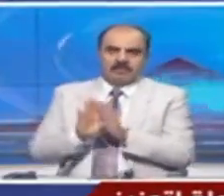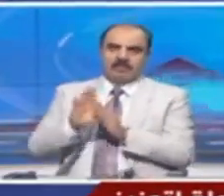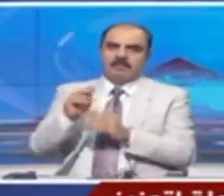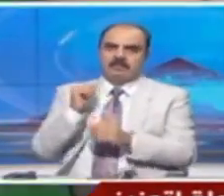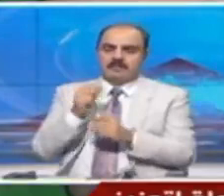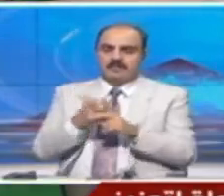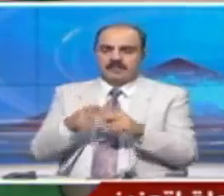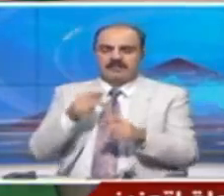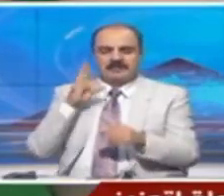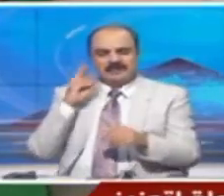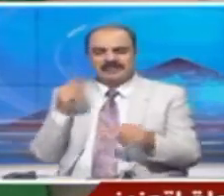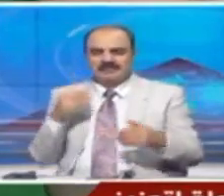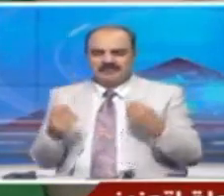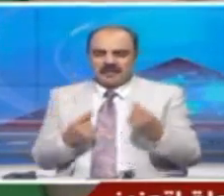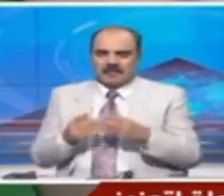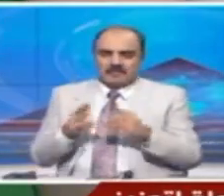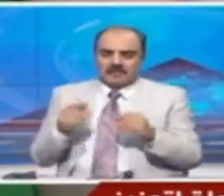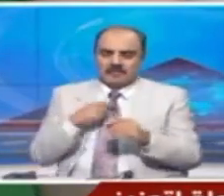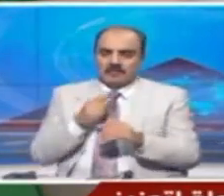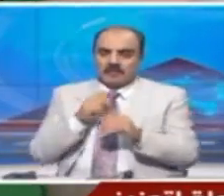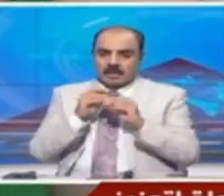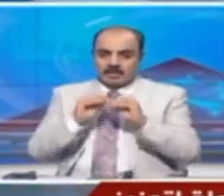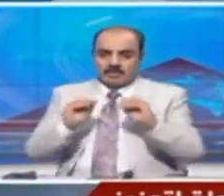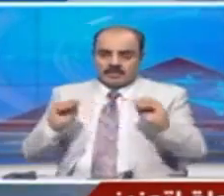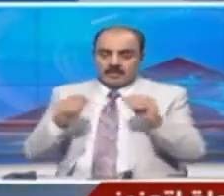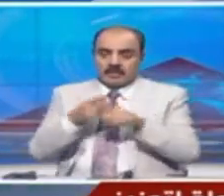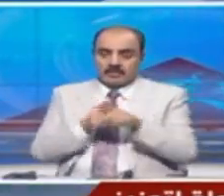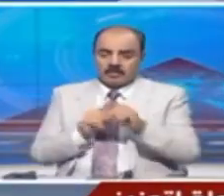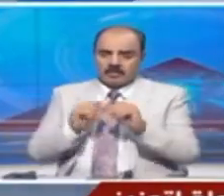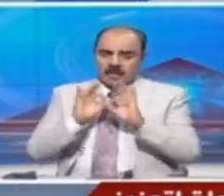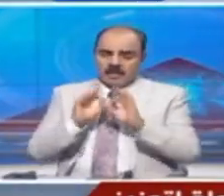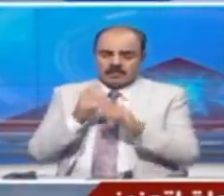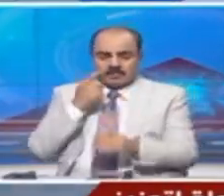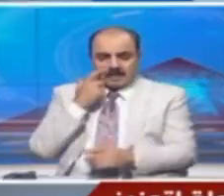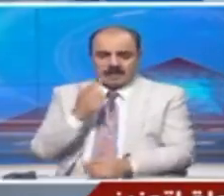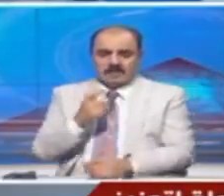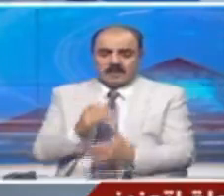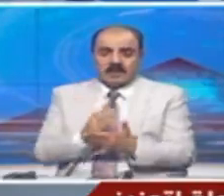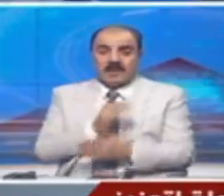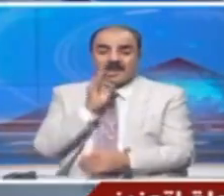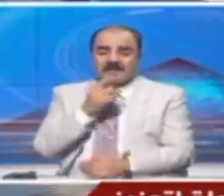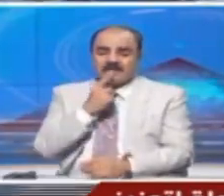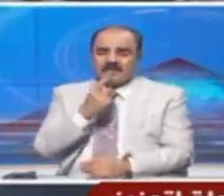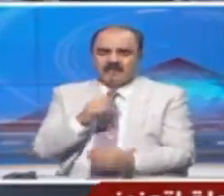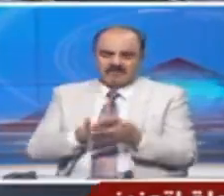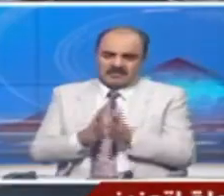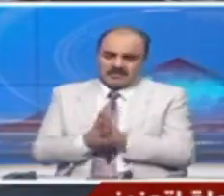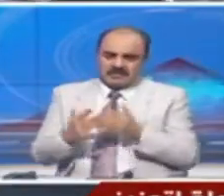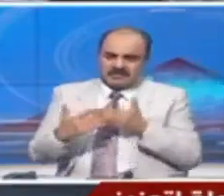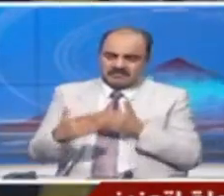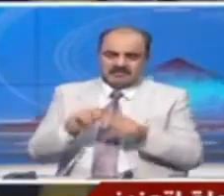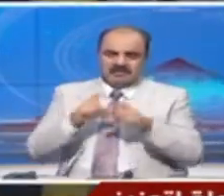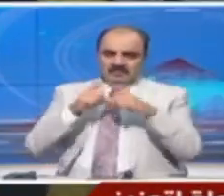تهاون البعض، أتت المناشدة والتحذير من رئيس الوزراء لكل المواطنين بضرورة اتباع الإجراءات